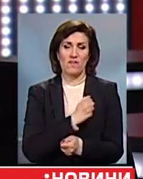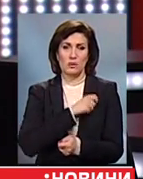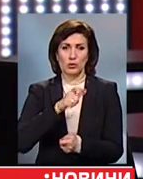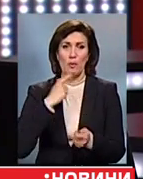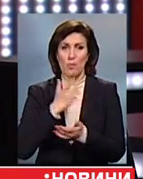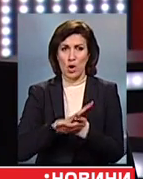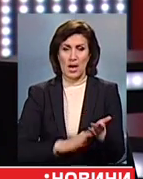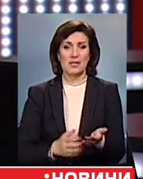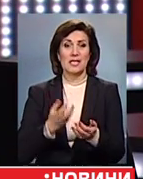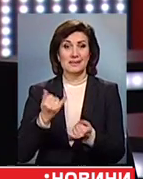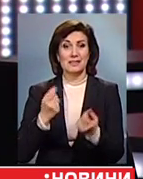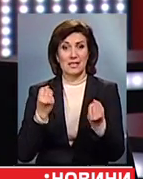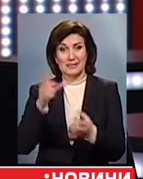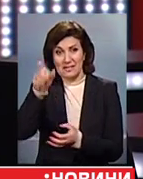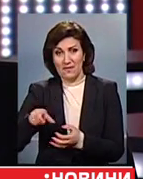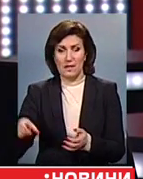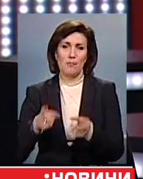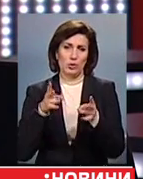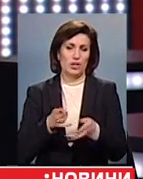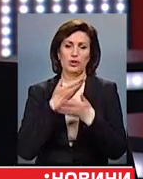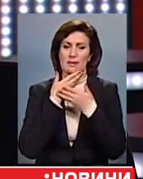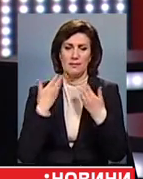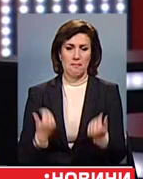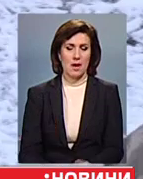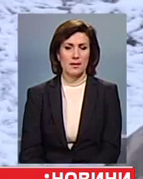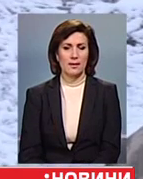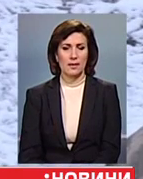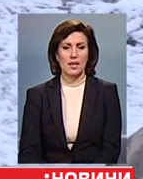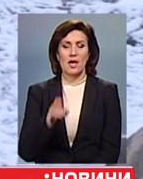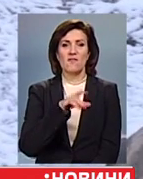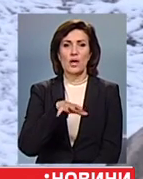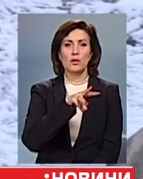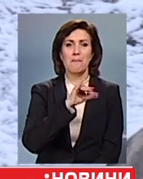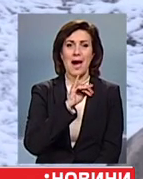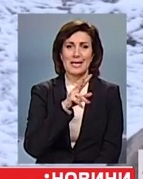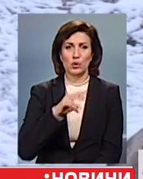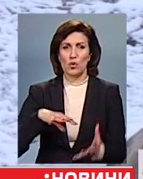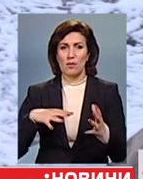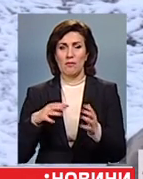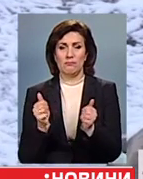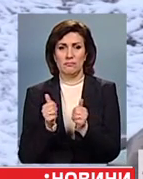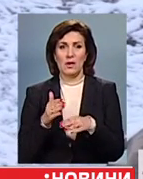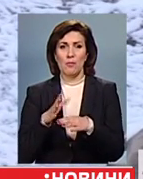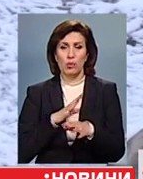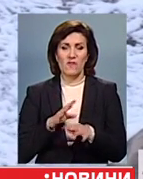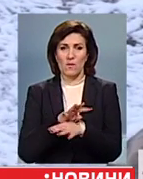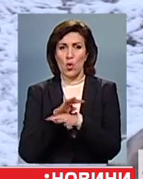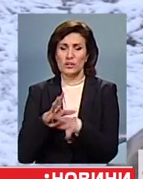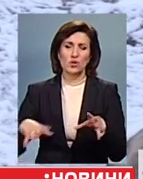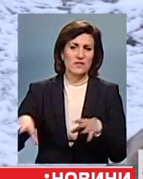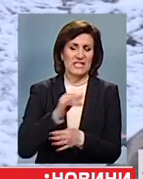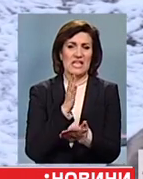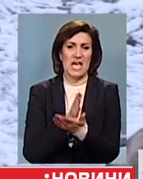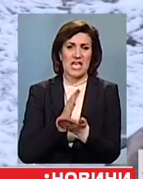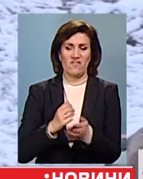військовослужбовців, серед цивільних постраждалих немає. В районі Мар'їнки по наших опорних пунктах ворог вів вогонь з усієї